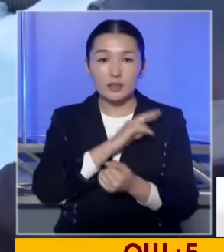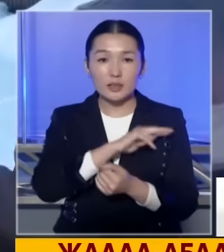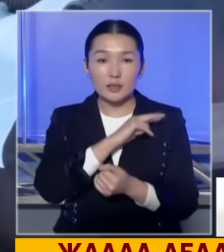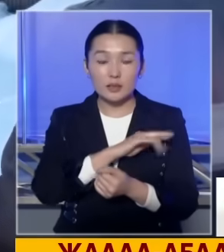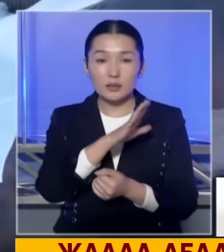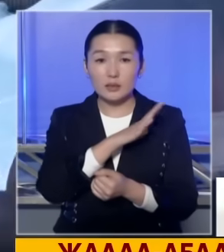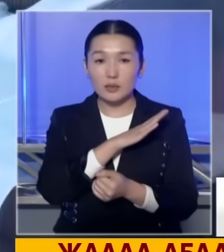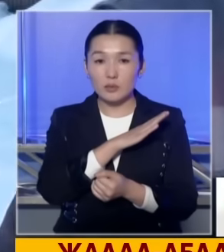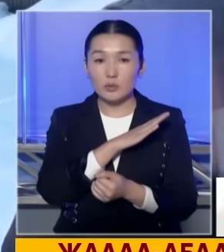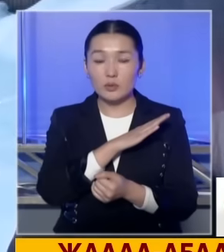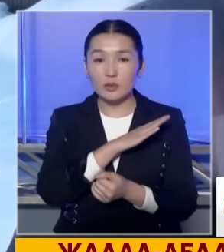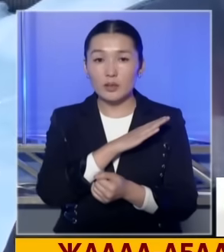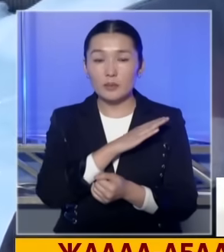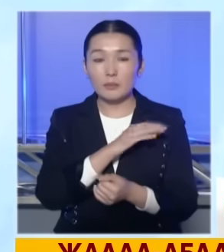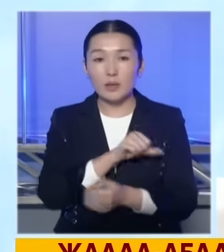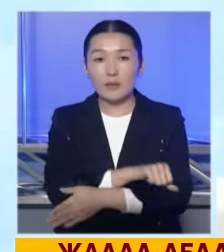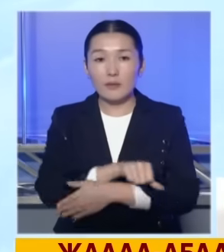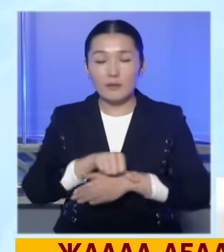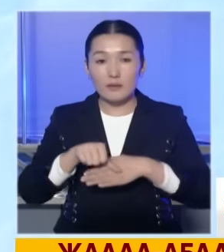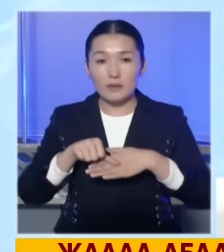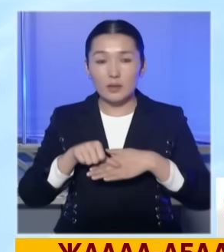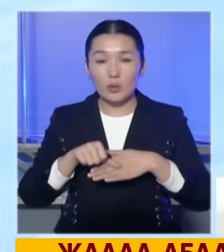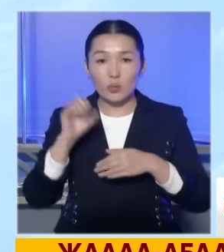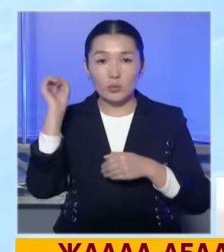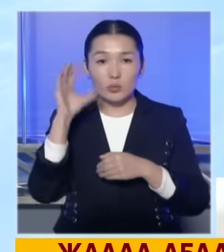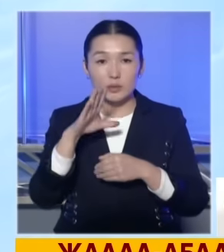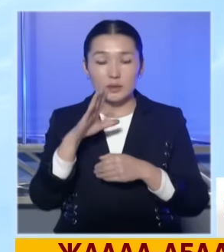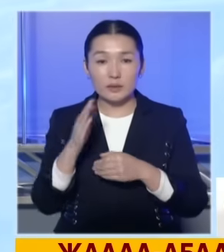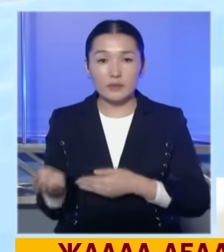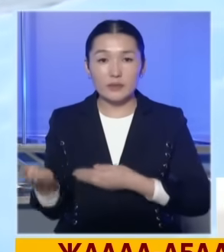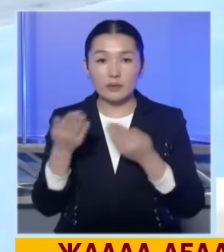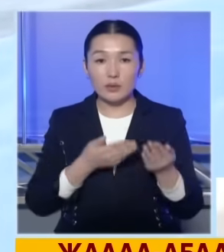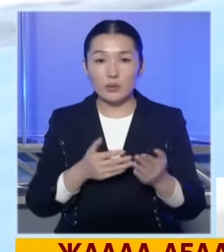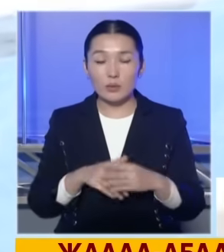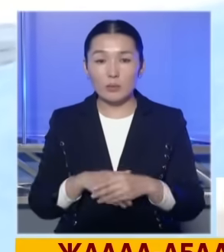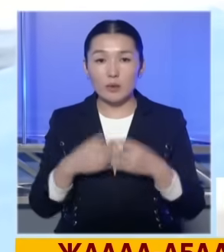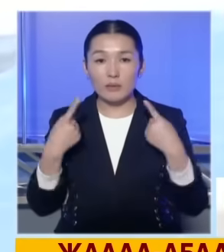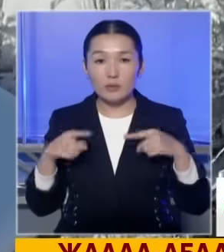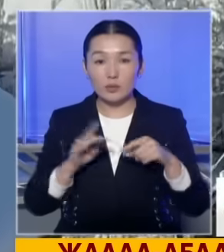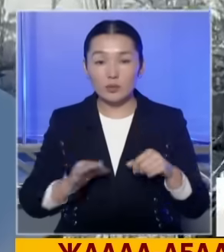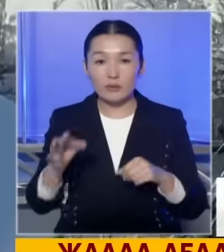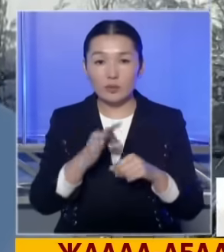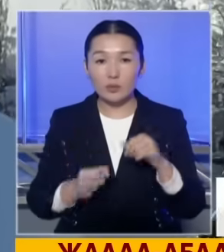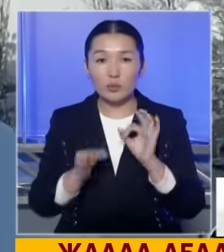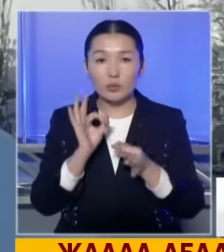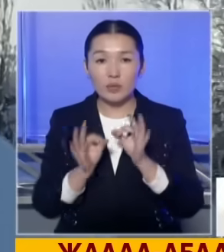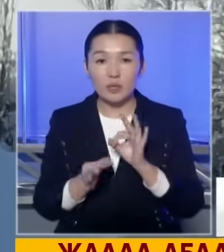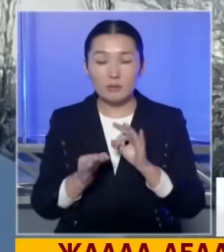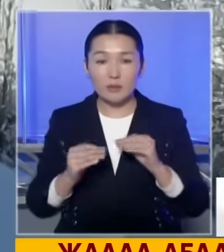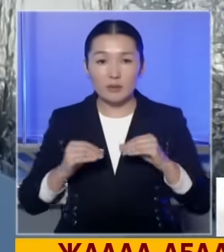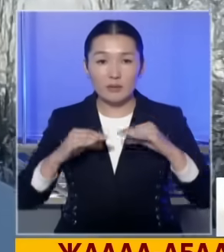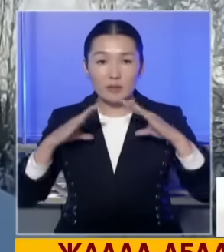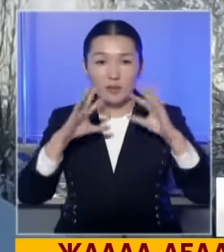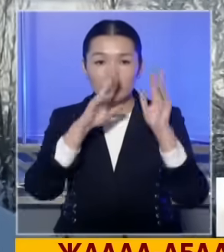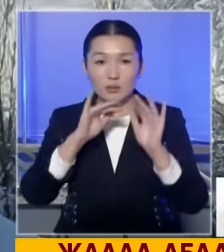Азыр бул жагында бир көчө бар экен, ошону улап бүтсөк свет болот Кудай кааласа. Башка аймактарда жакшы эле. Кардын мындай калың жаашы 5